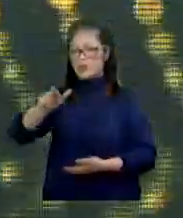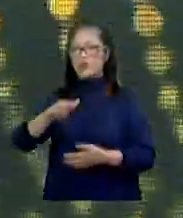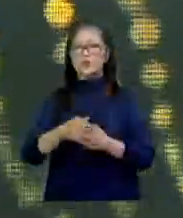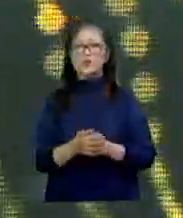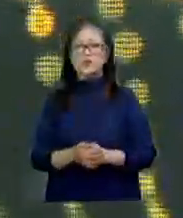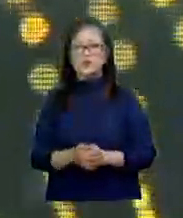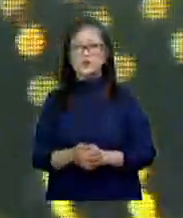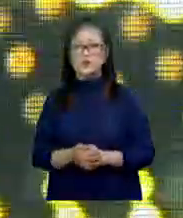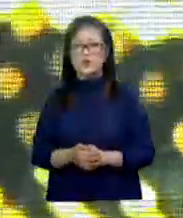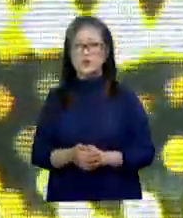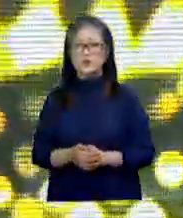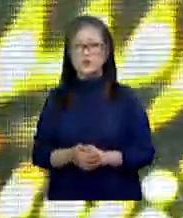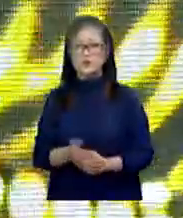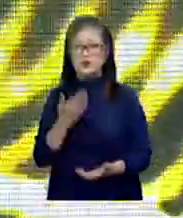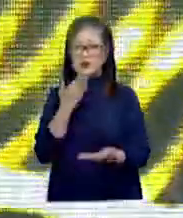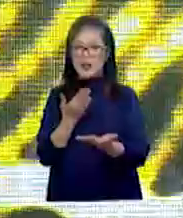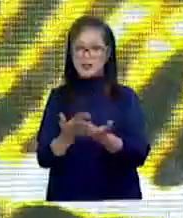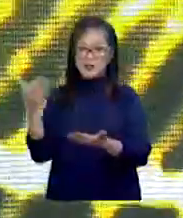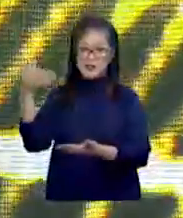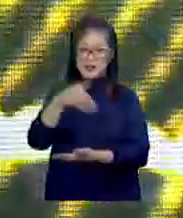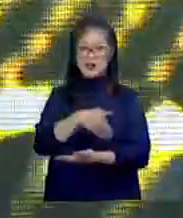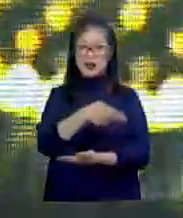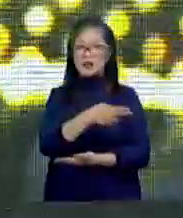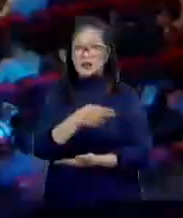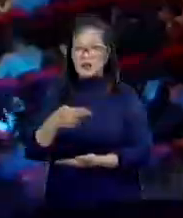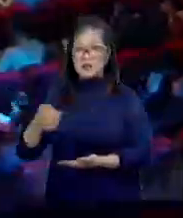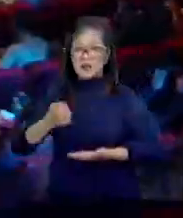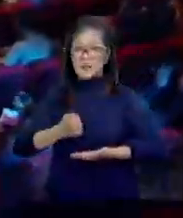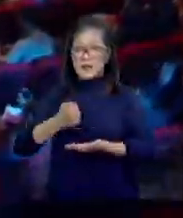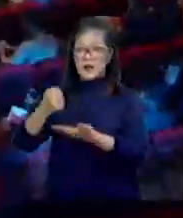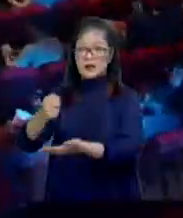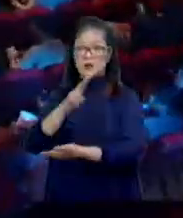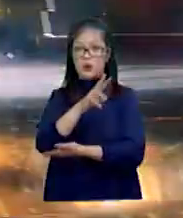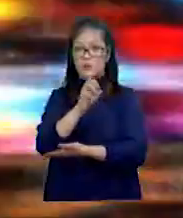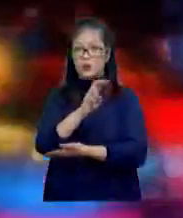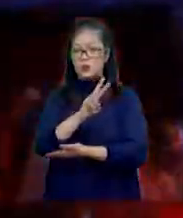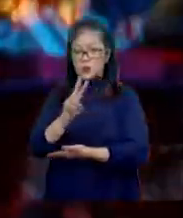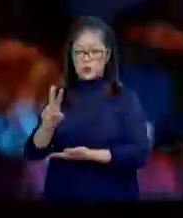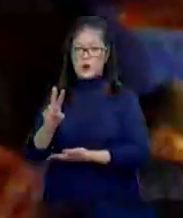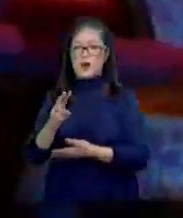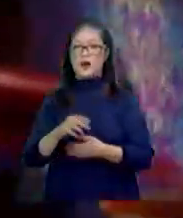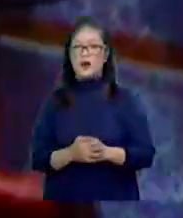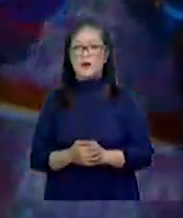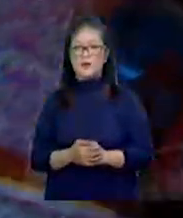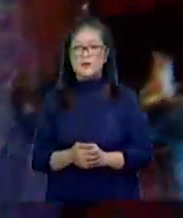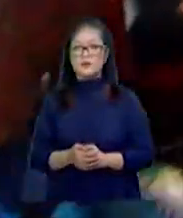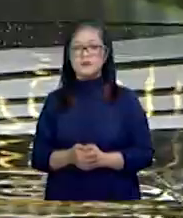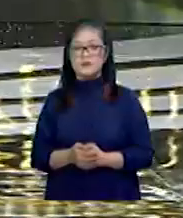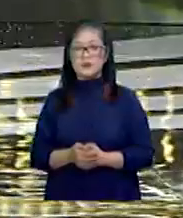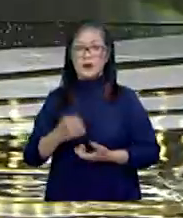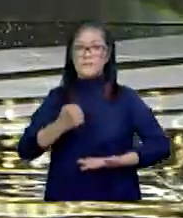Indonesia, selamat datang di Indonesia Awards 2022! Penghargaan Indonesia